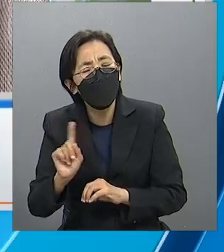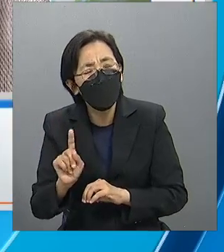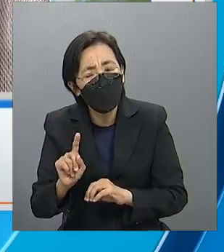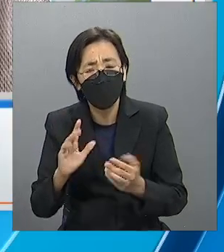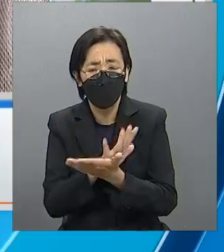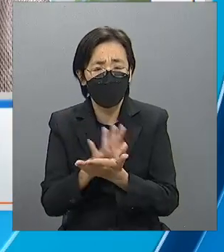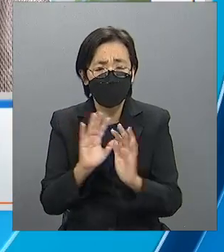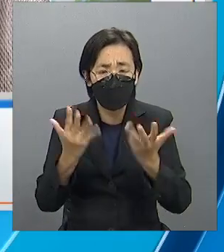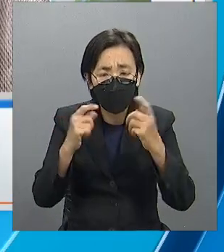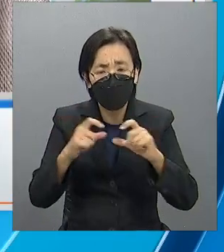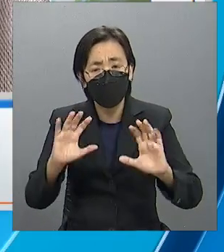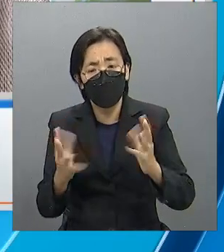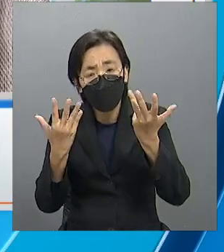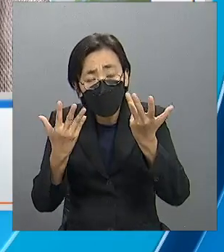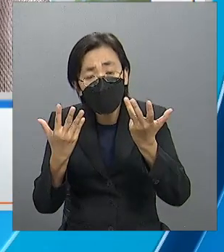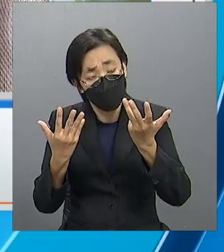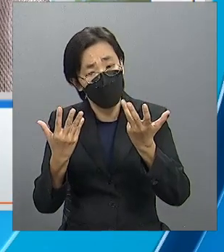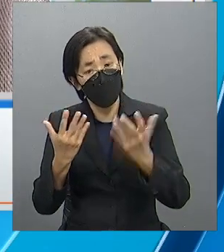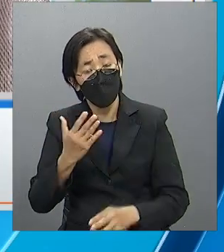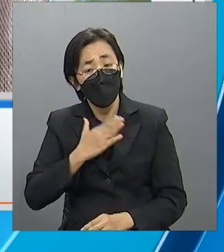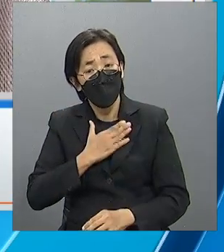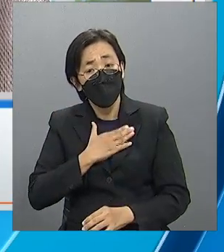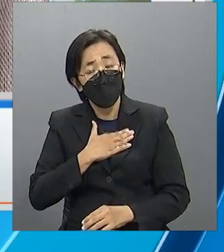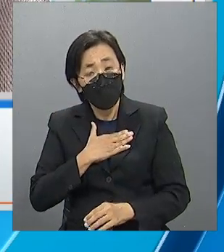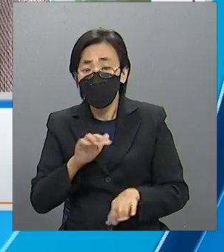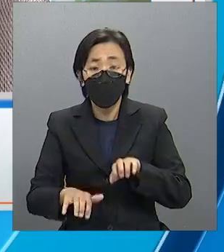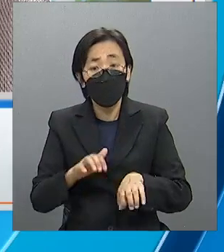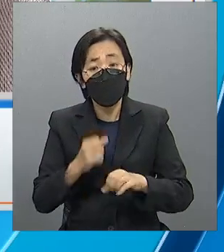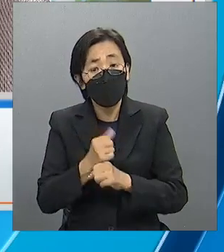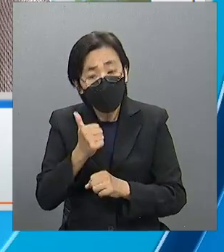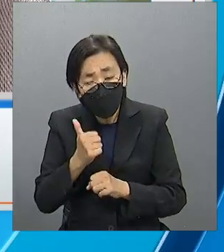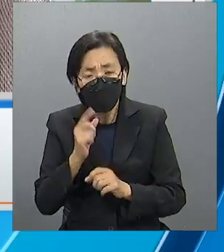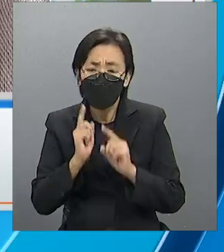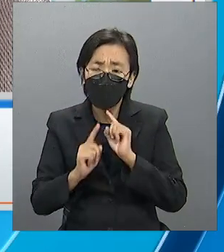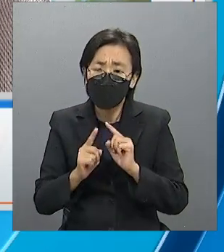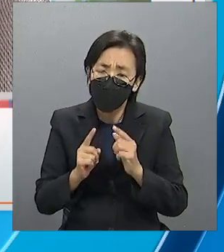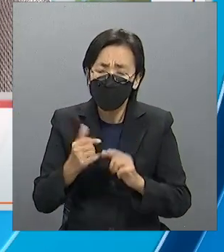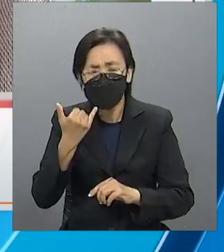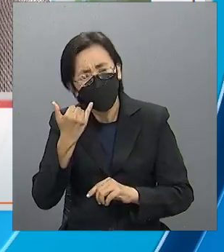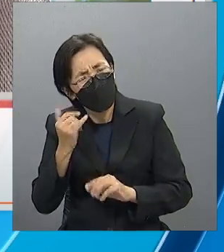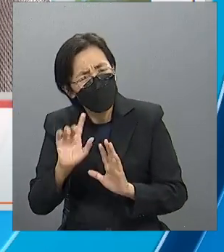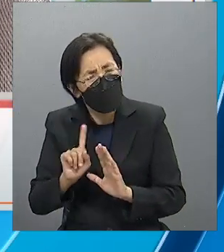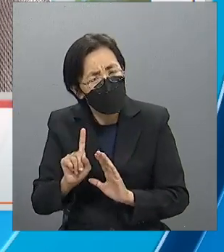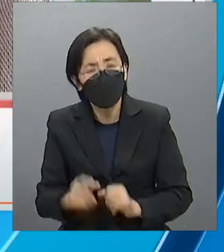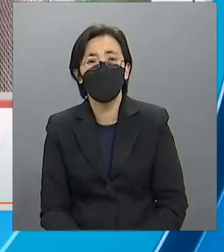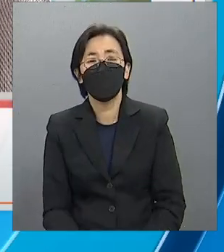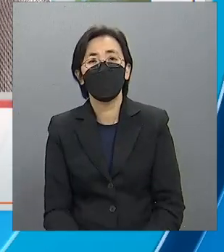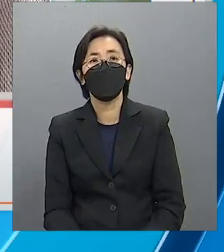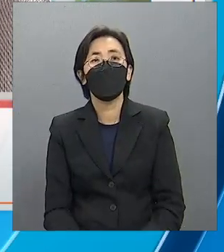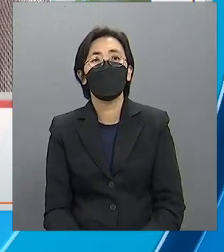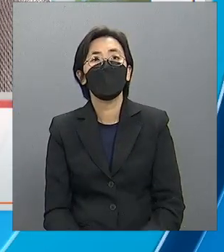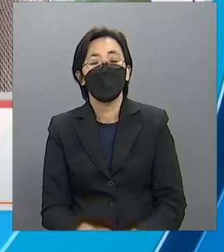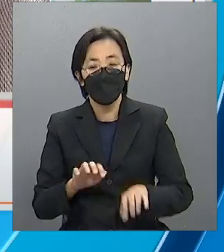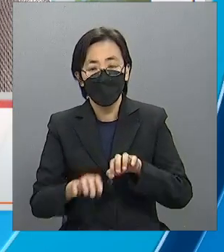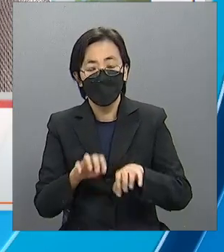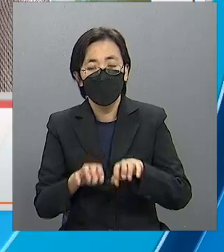สามารถเข้าระบบไปดำเินการได้เลยทันที ต้องทำอะไรกาหอเปาคําร้ทแ้งมาทั้งหมดเป็เรื่ของเ